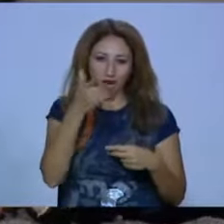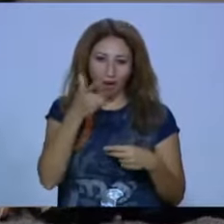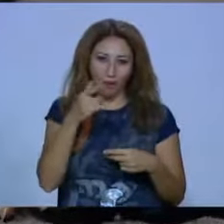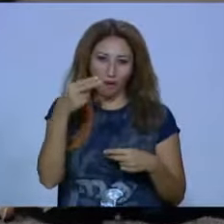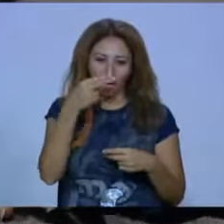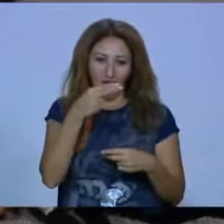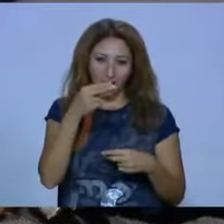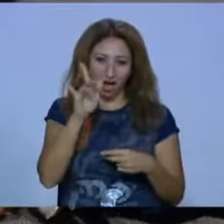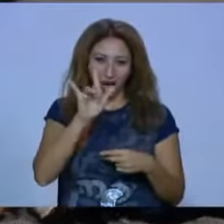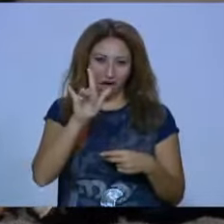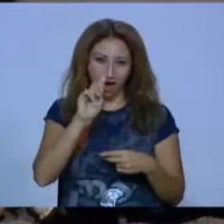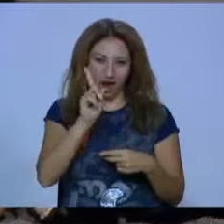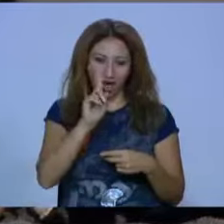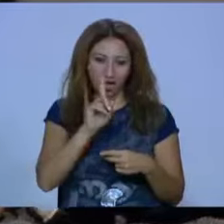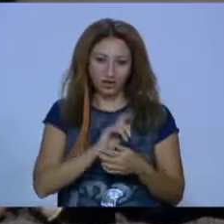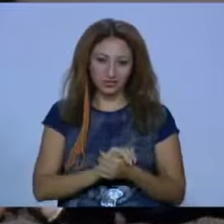وصفت علاء